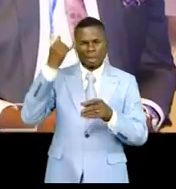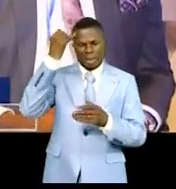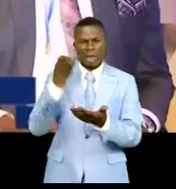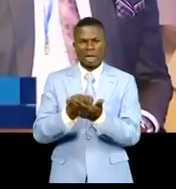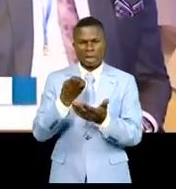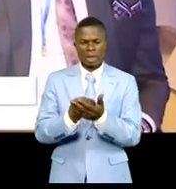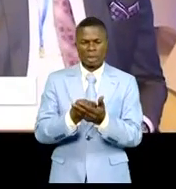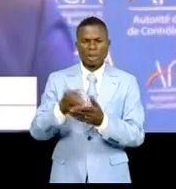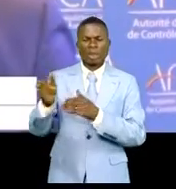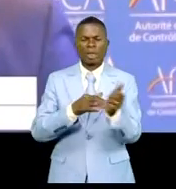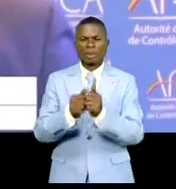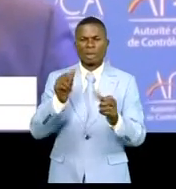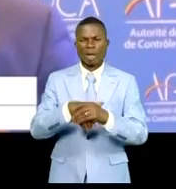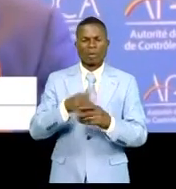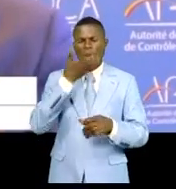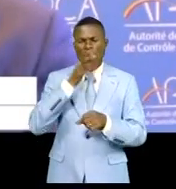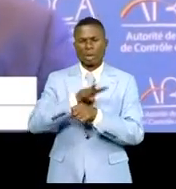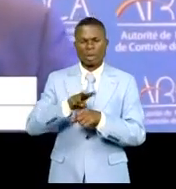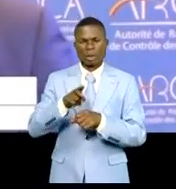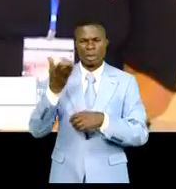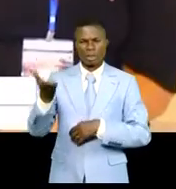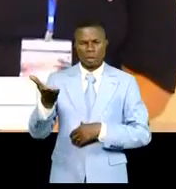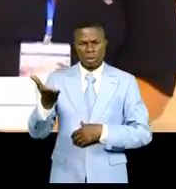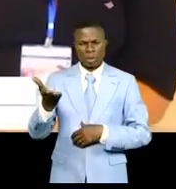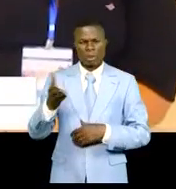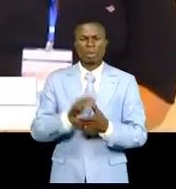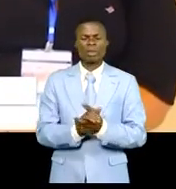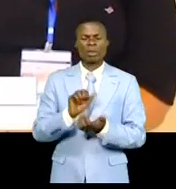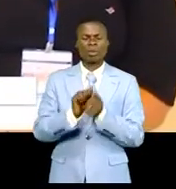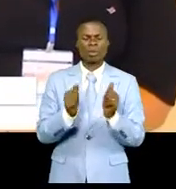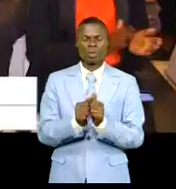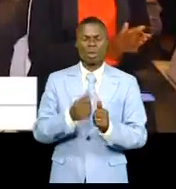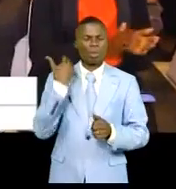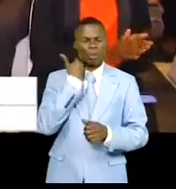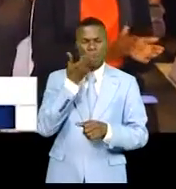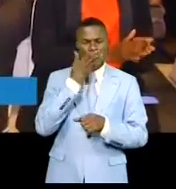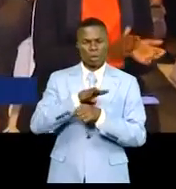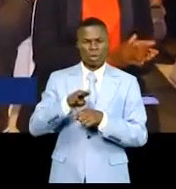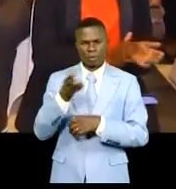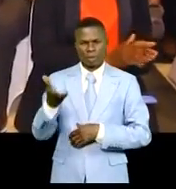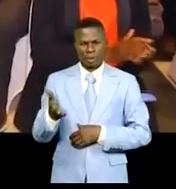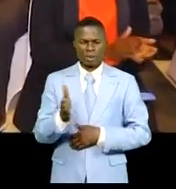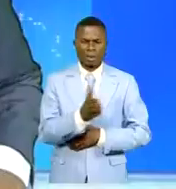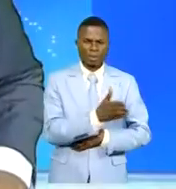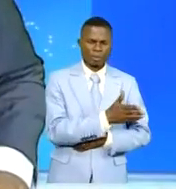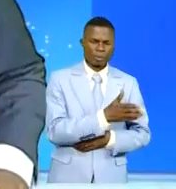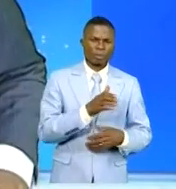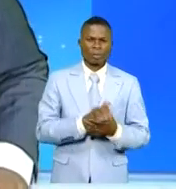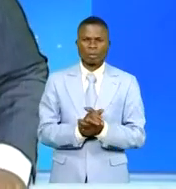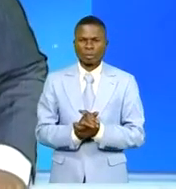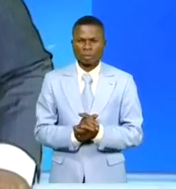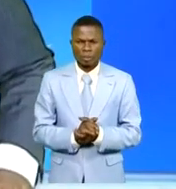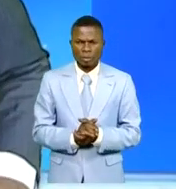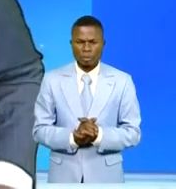économique secoué par la crise économique mondiale due aux effets de la pandémie du coronavirus.